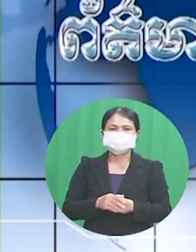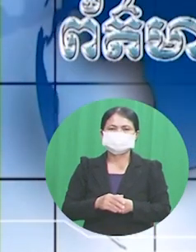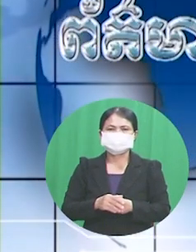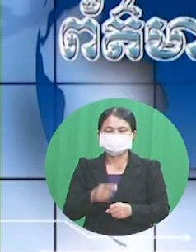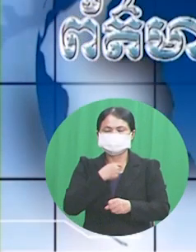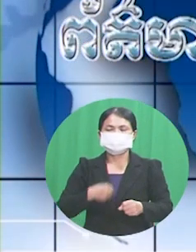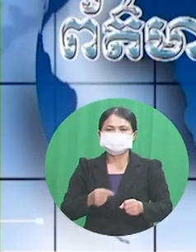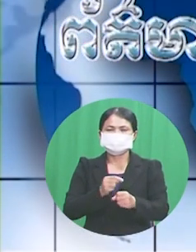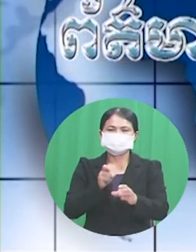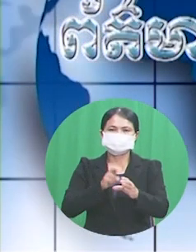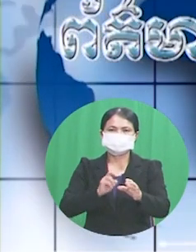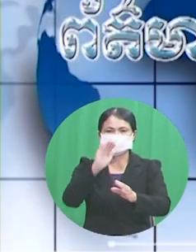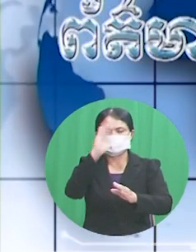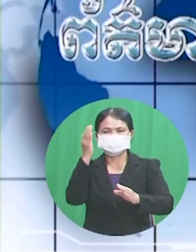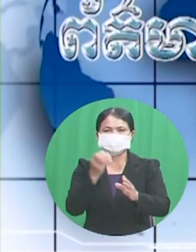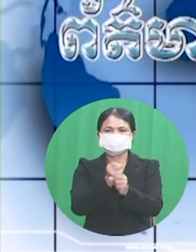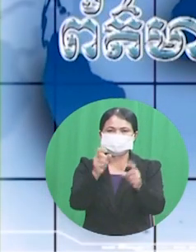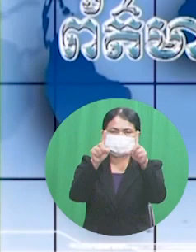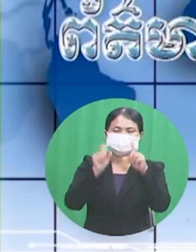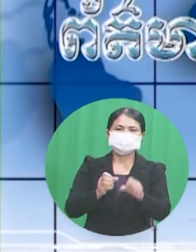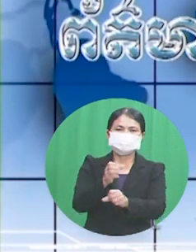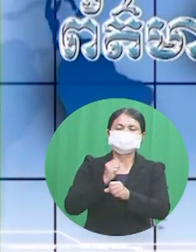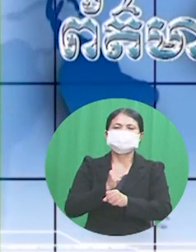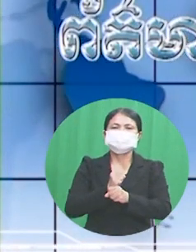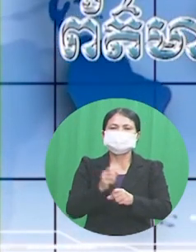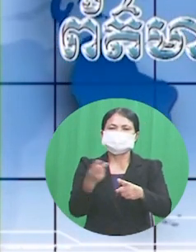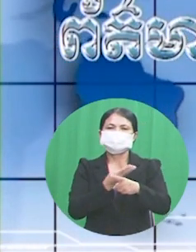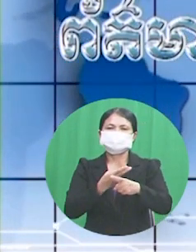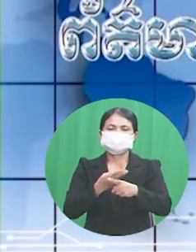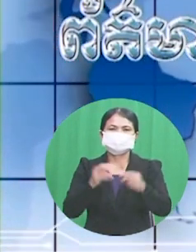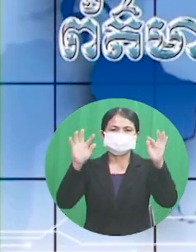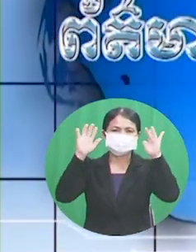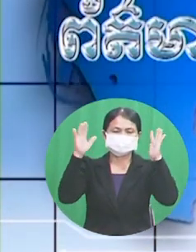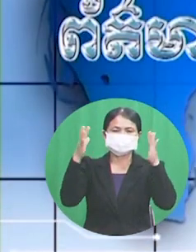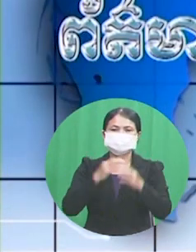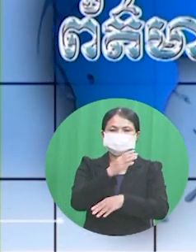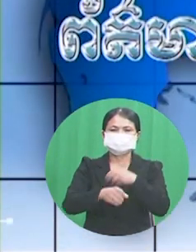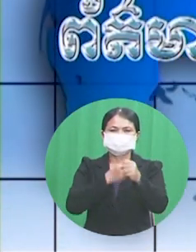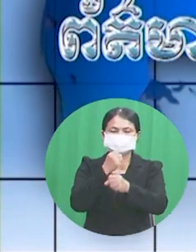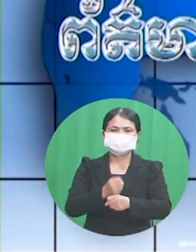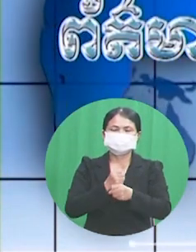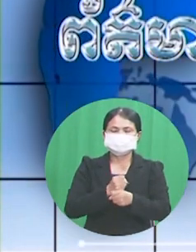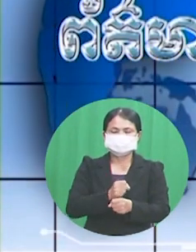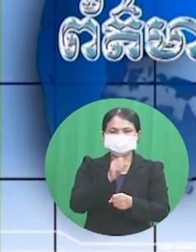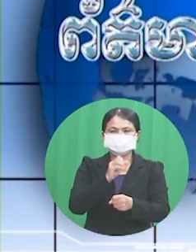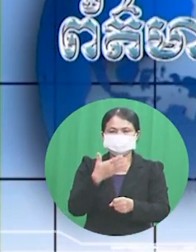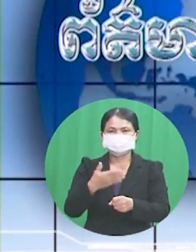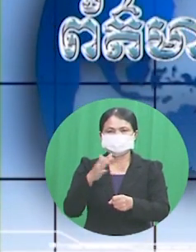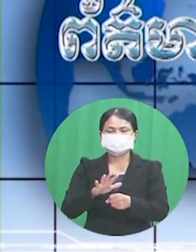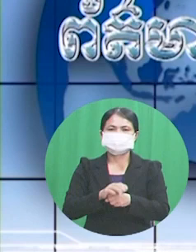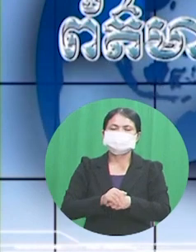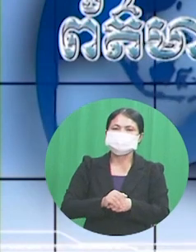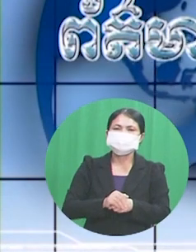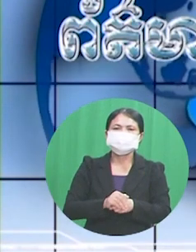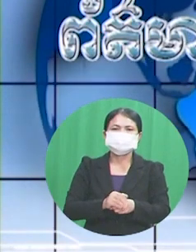ចិនបានបញ្ចេញរូបភាពនៃការធ្វើសម្ពាធយោធានិងវឹកវើដើម្បីអបអរសាទរខួបអនុស្សាវរីយ៍លើកទី95